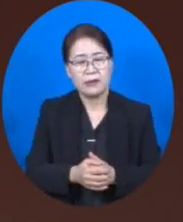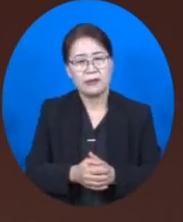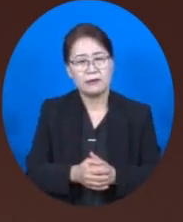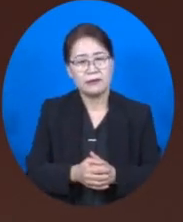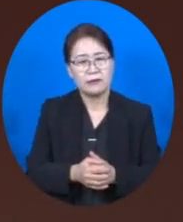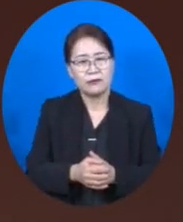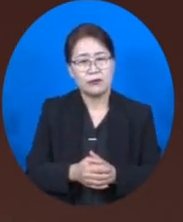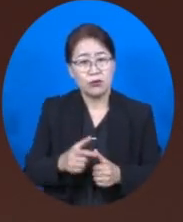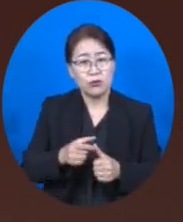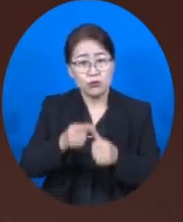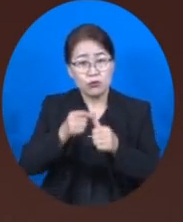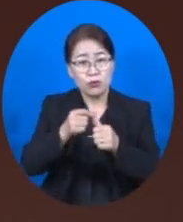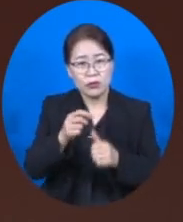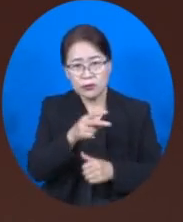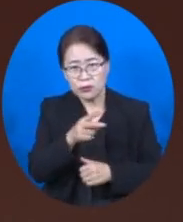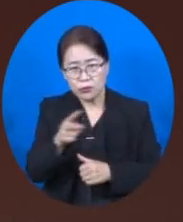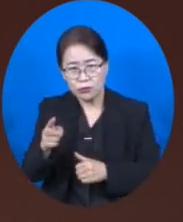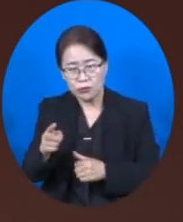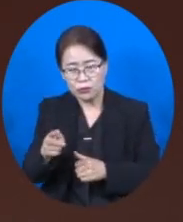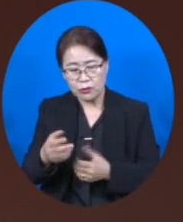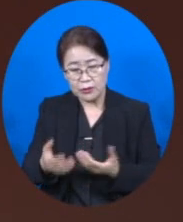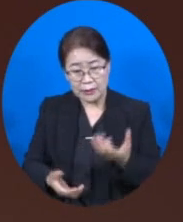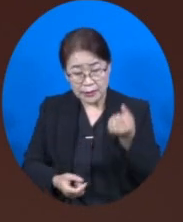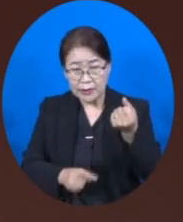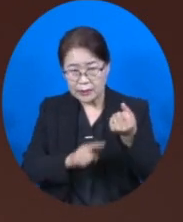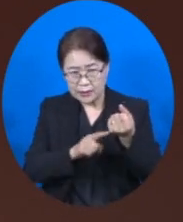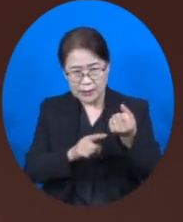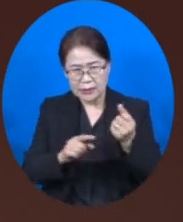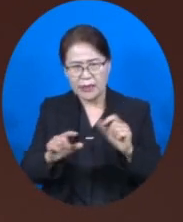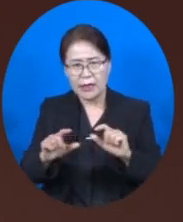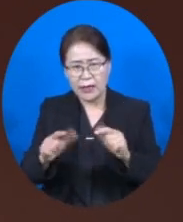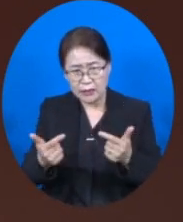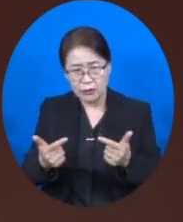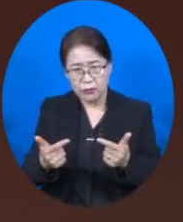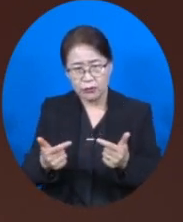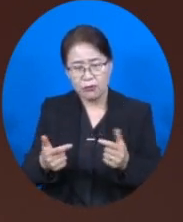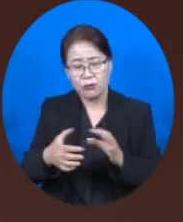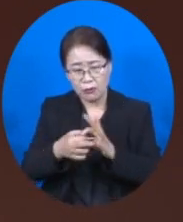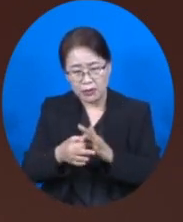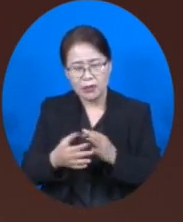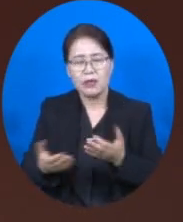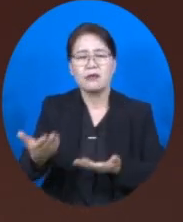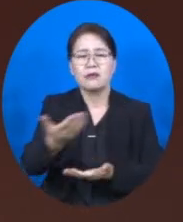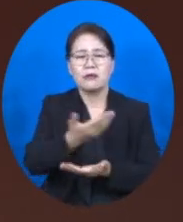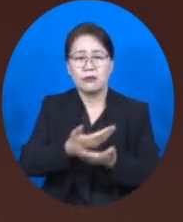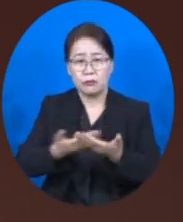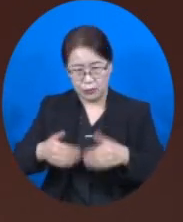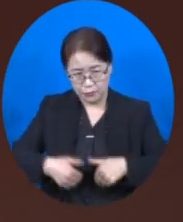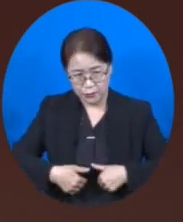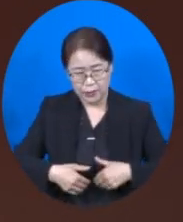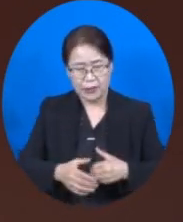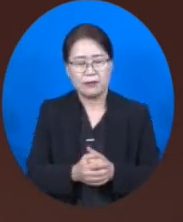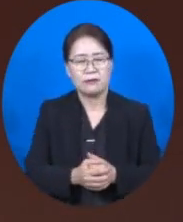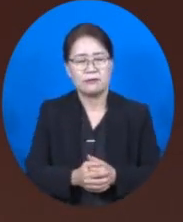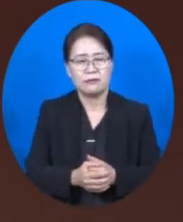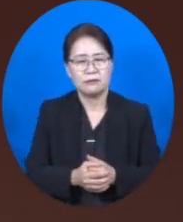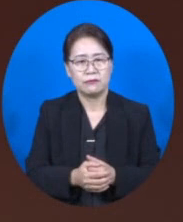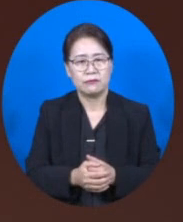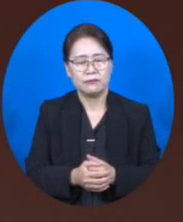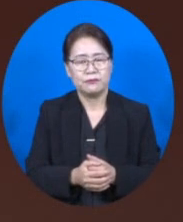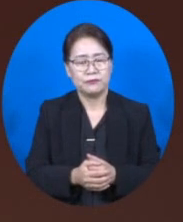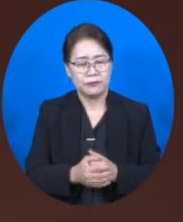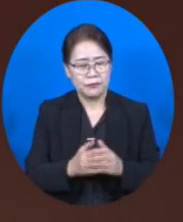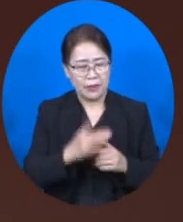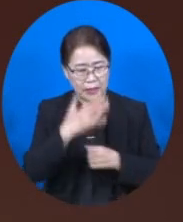따라서 합시다 구원은 소유가 아니라 관계이다 물론 성경을 보게